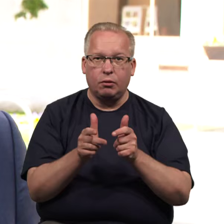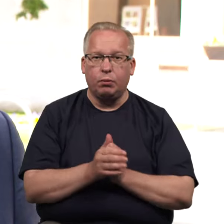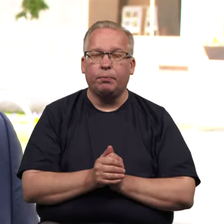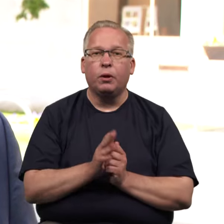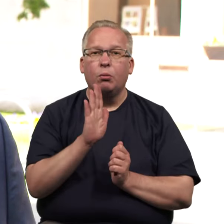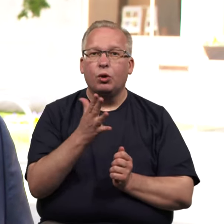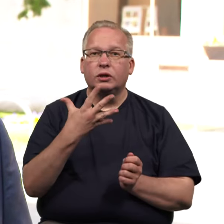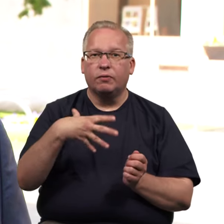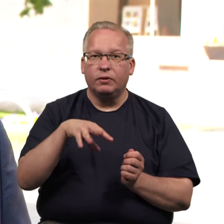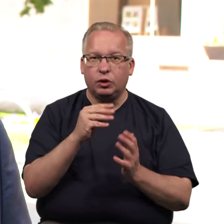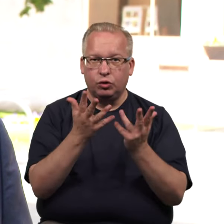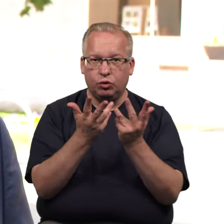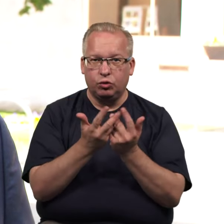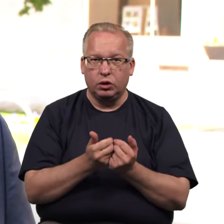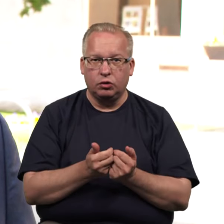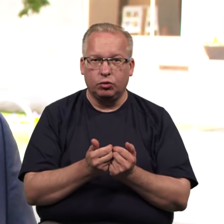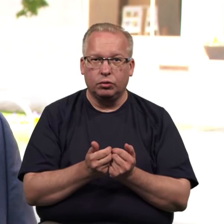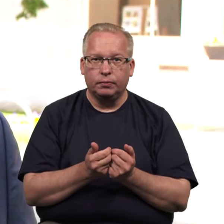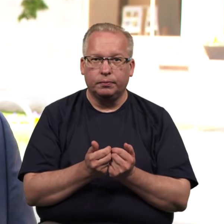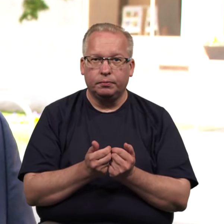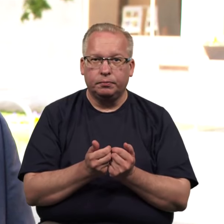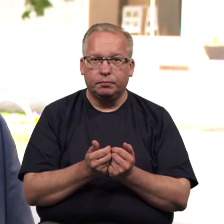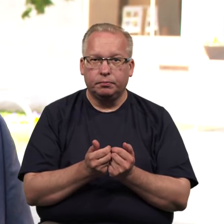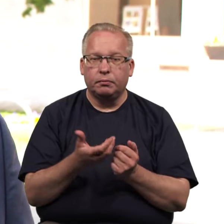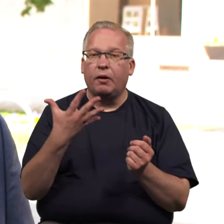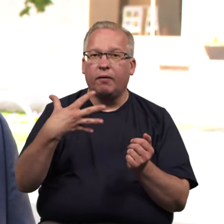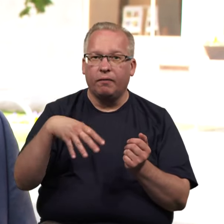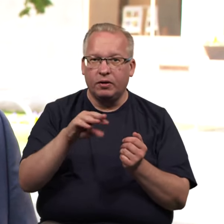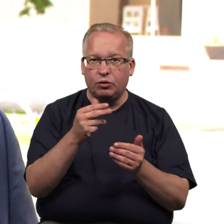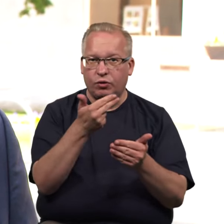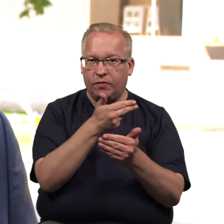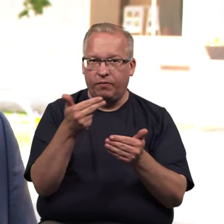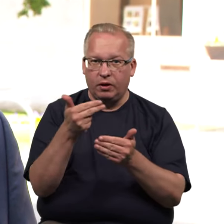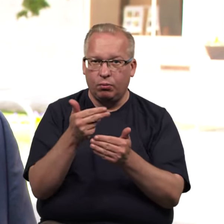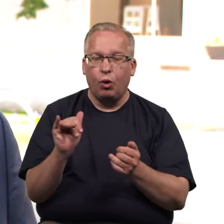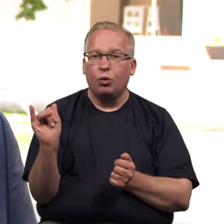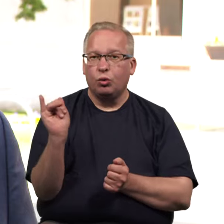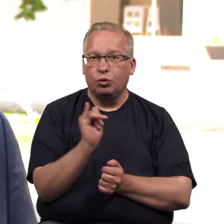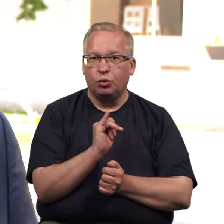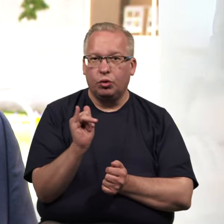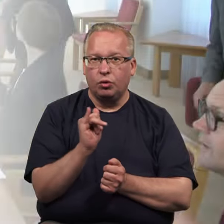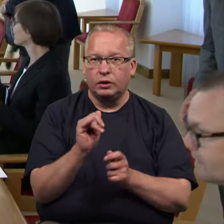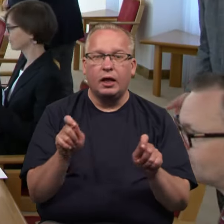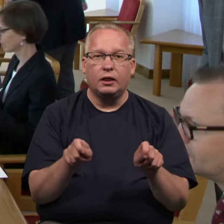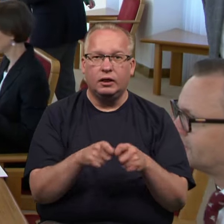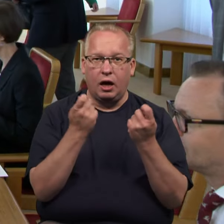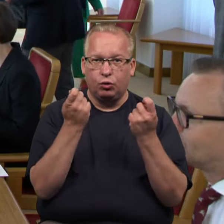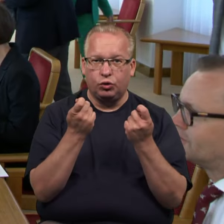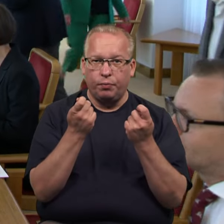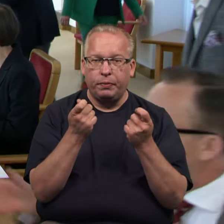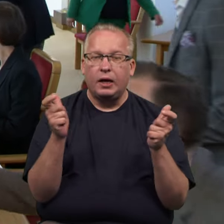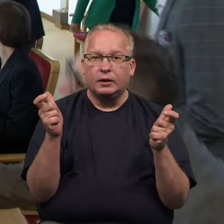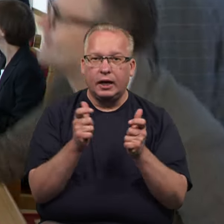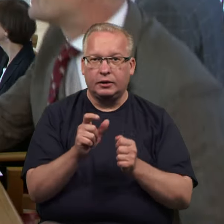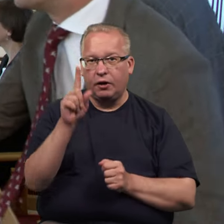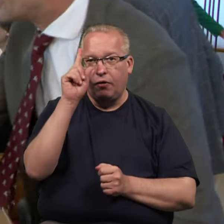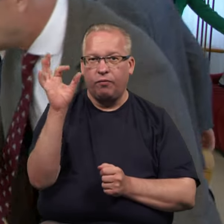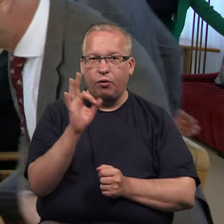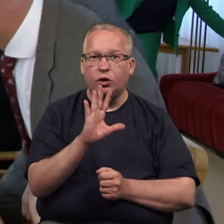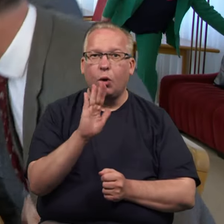visgi suskaičiuotos visos firmos, kurios laužo sankcijas. Vokietijos